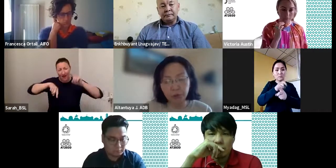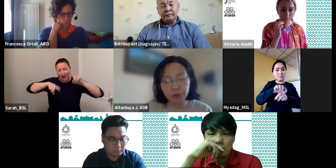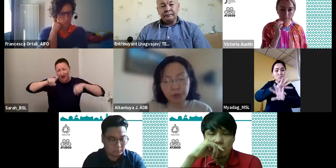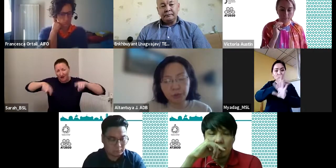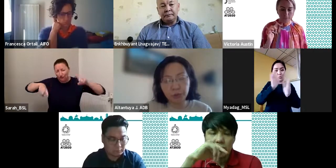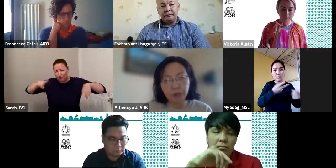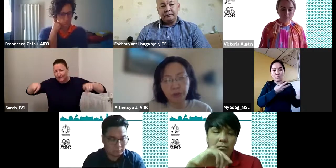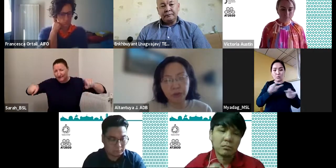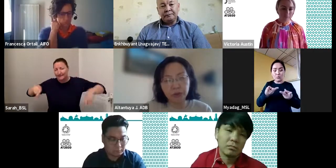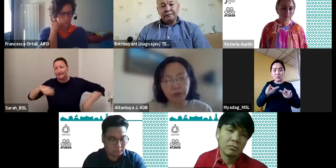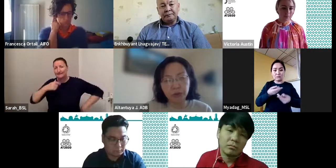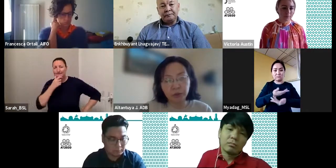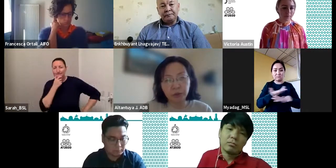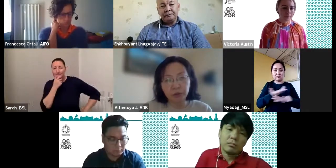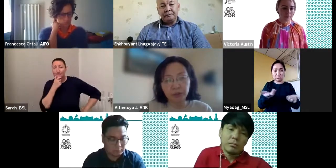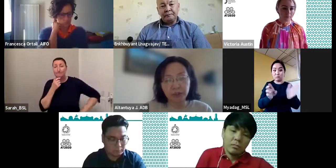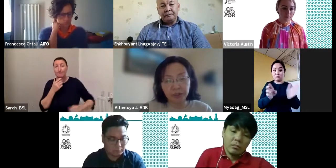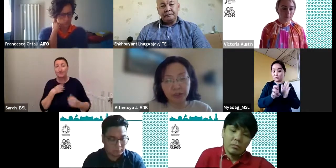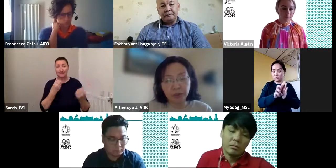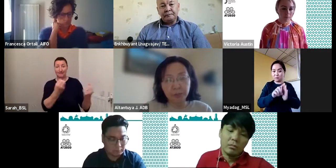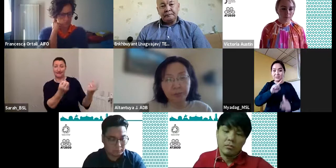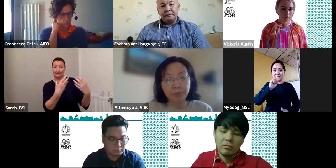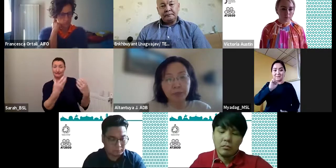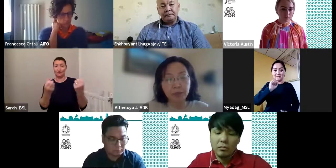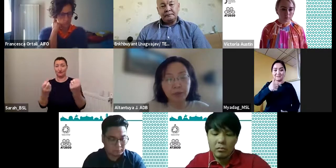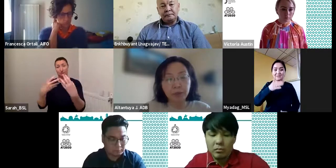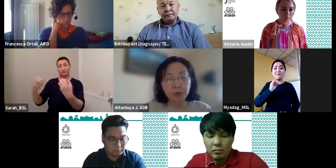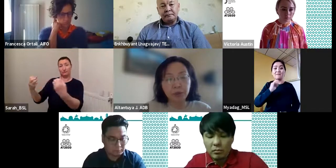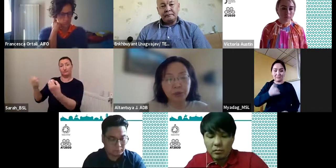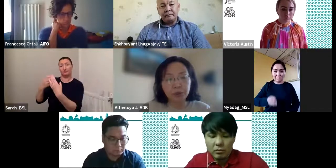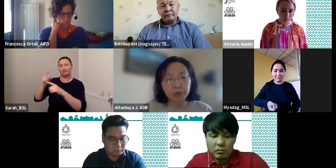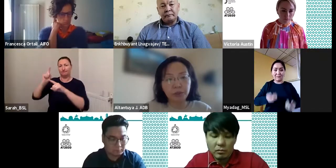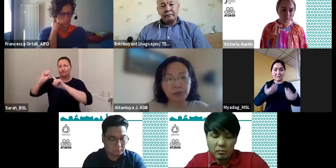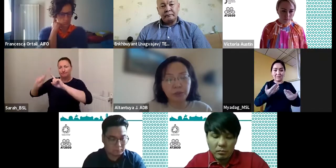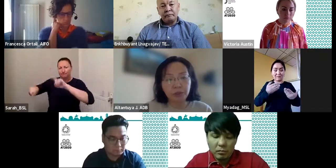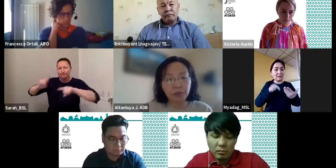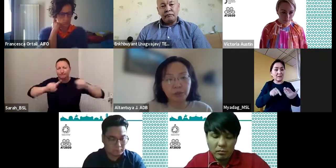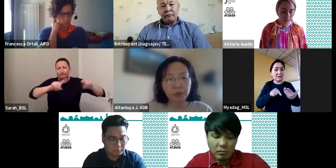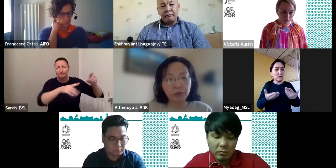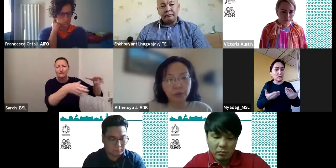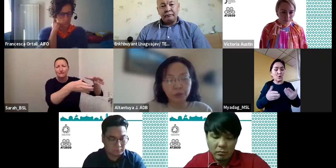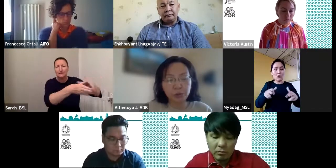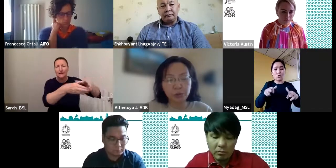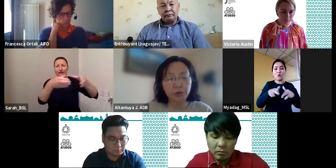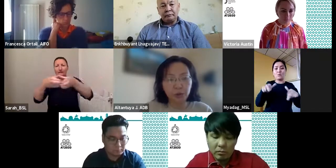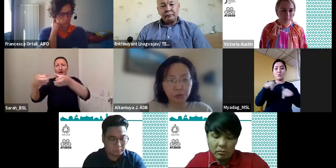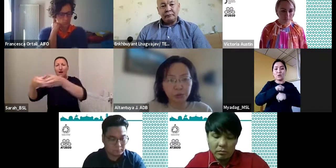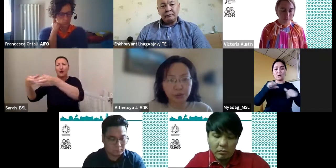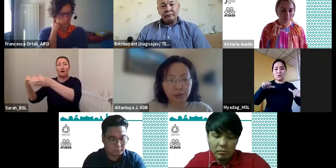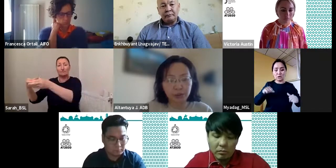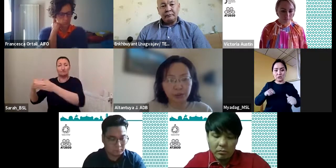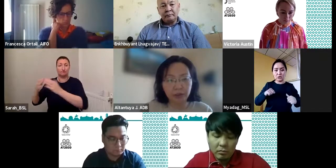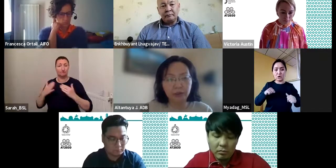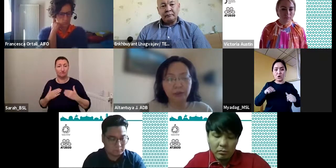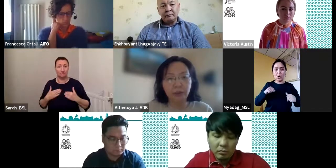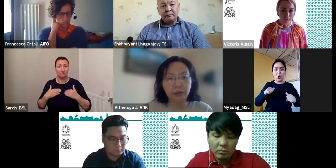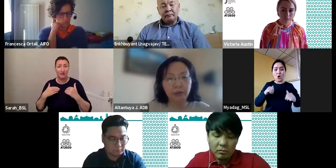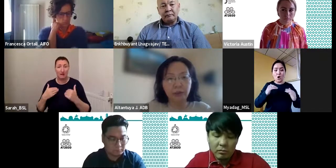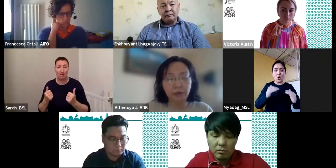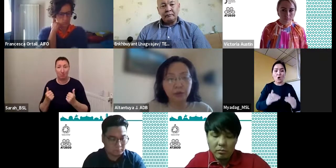болох үс тийм одоо загварыг гаргаж байгаа. За энийг бид нар хөгжлийн бэрхшээлтэй иргэдийн хөгжлийн төв гэж нэрлэдэг